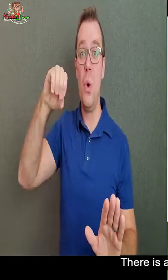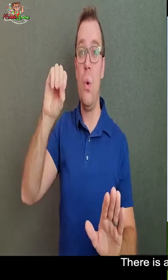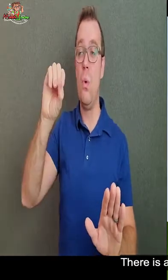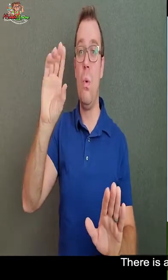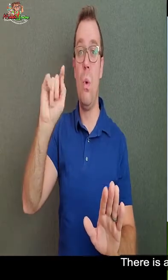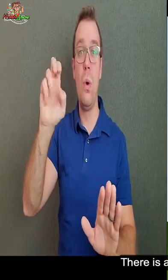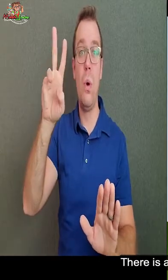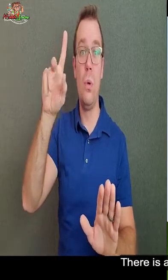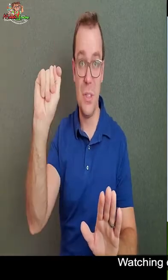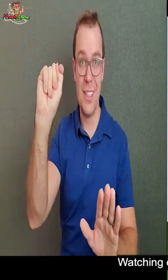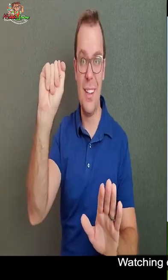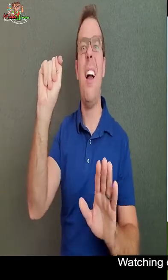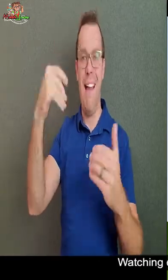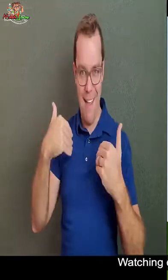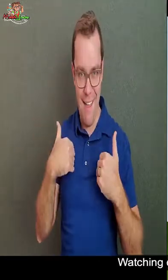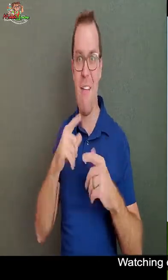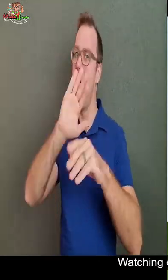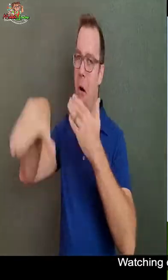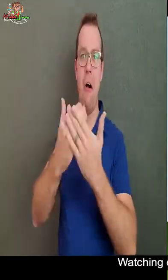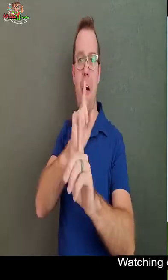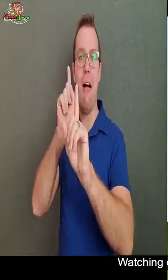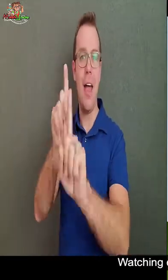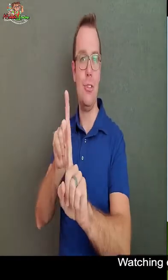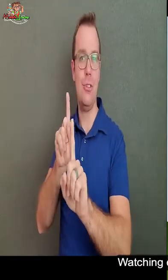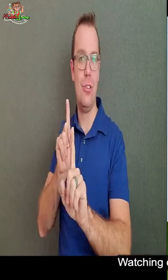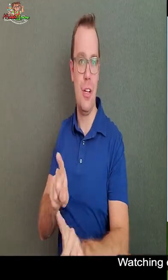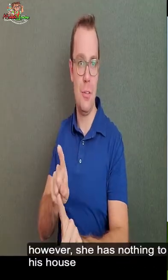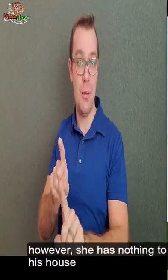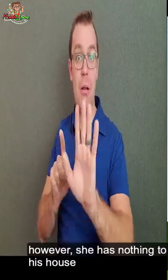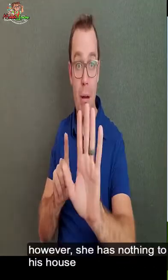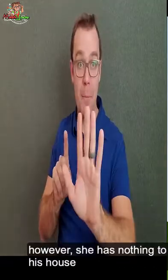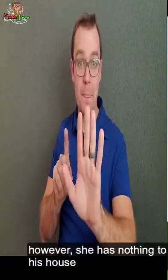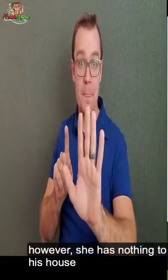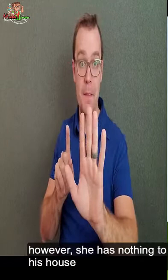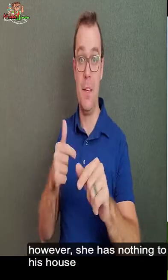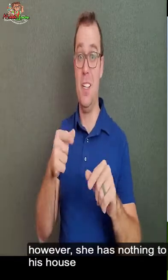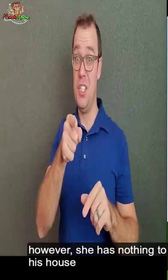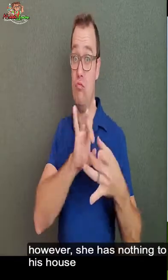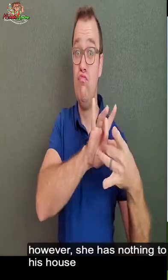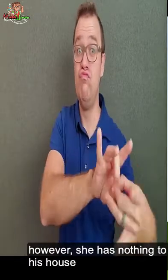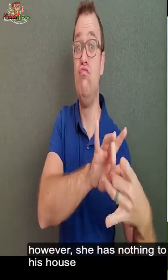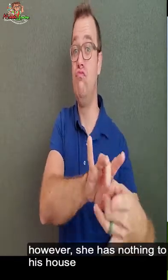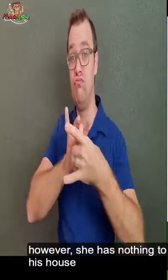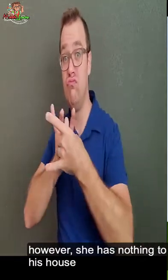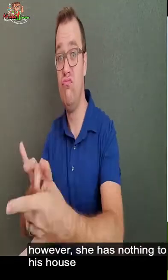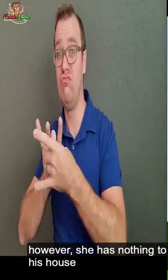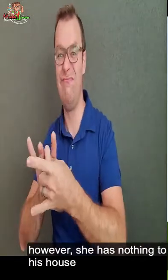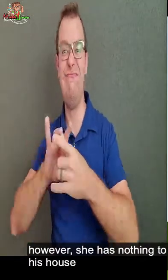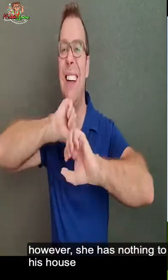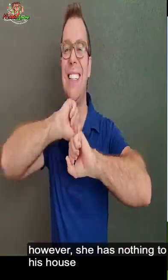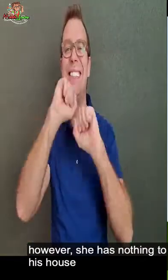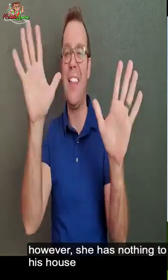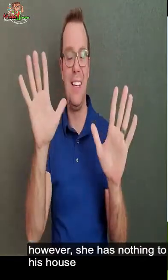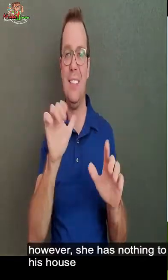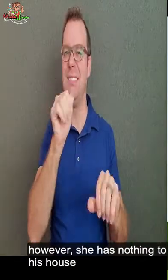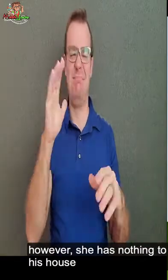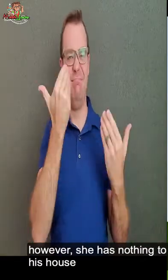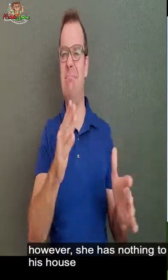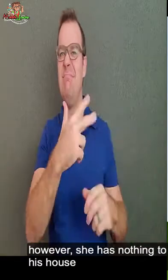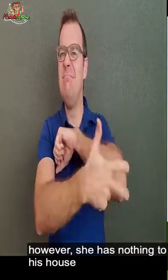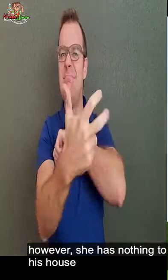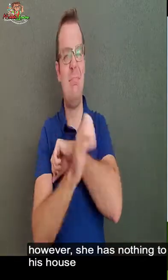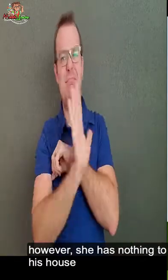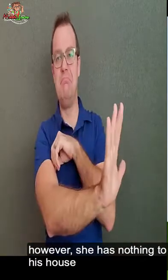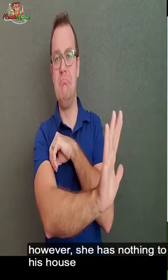गई. ऊपर से वो सब कुछ देख रही है उसके पास सारे आंसर्स हैं पर वो कुछ उसको लेना देना नहीं है. उसको कोई प्रॉब्लम नहीं है कि कुछ भी हो जाए. मिस्टर डिविडेंड के घर में